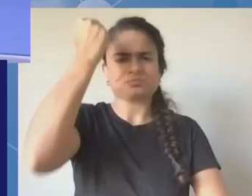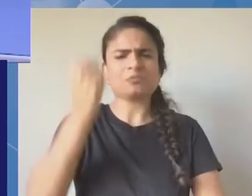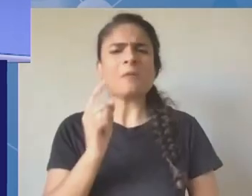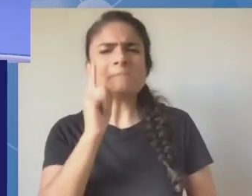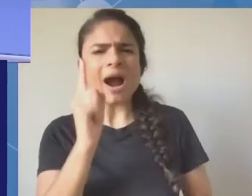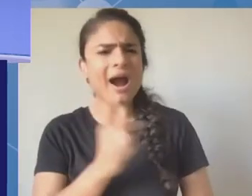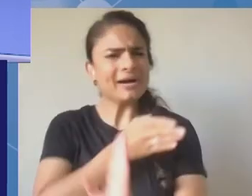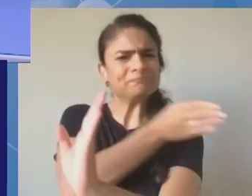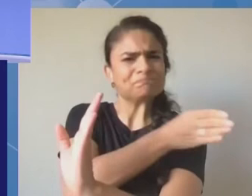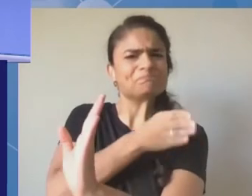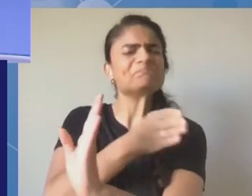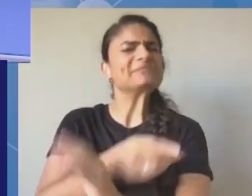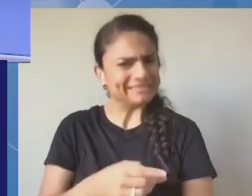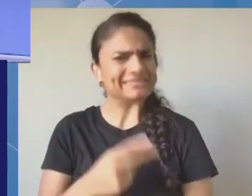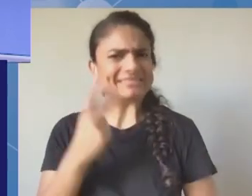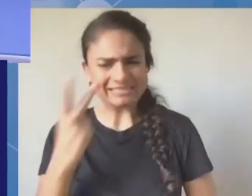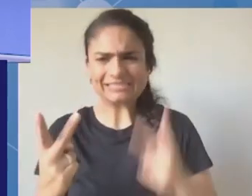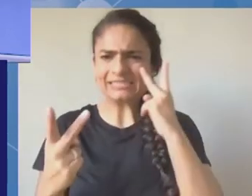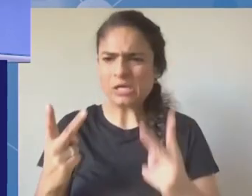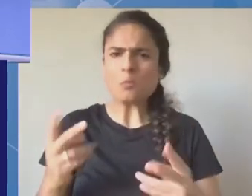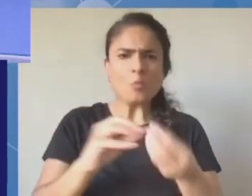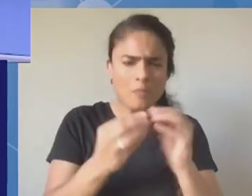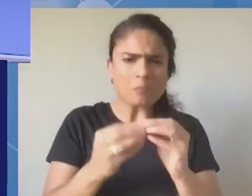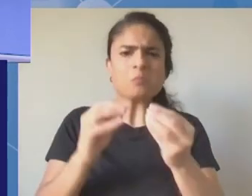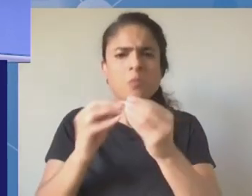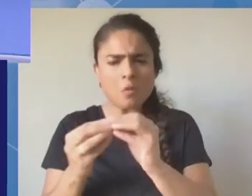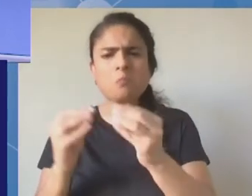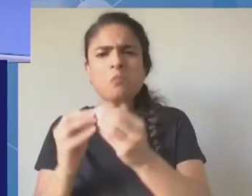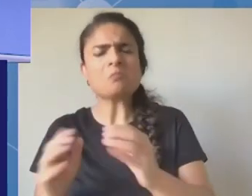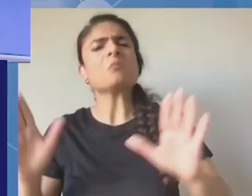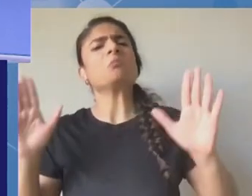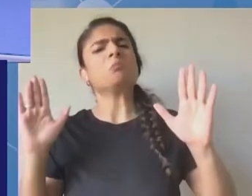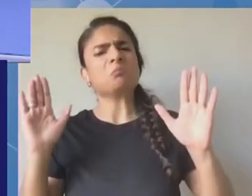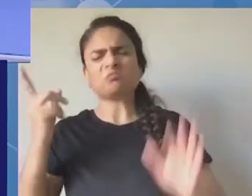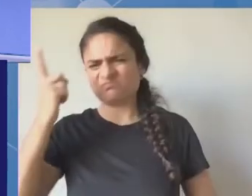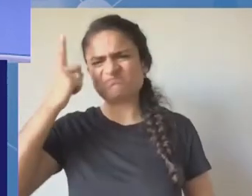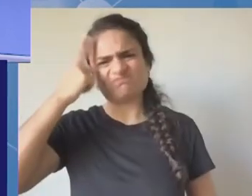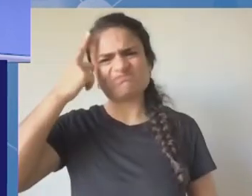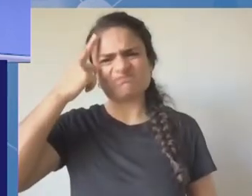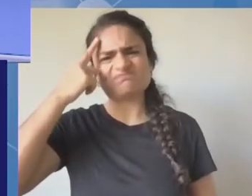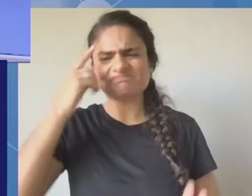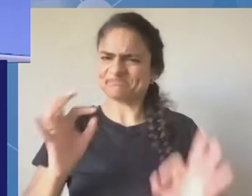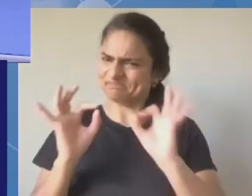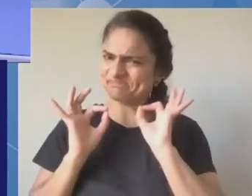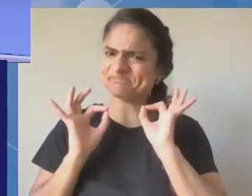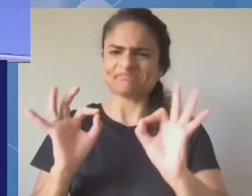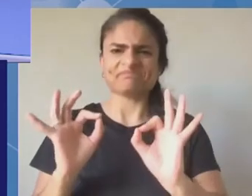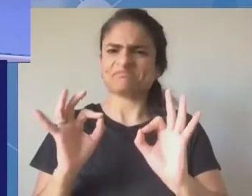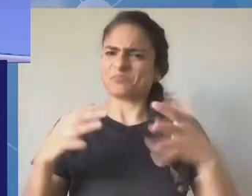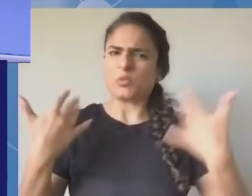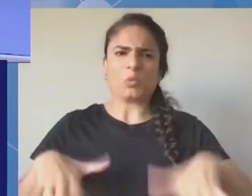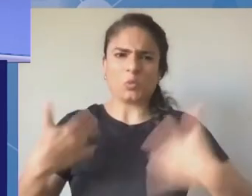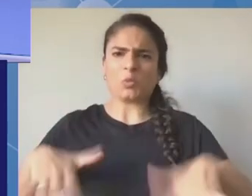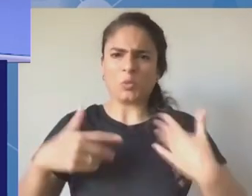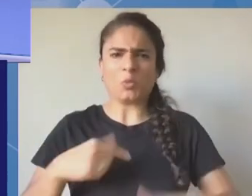队，主办方还有联合国的一些辅助人员，能够让我们会议能这么顺